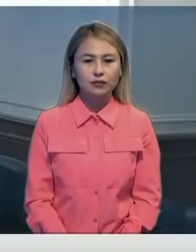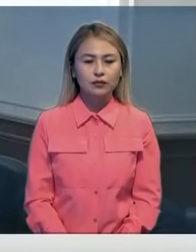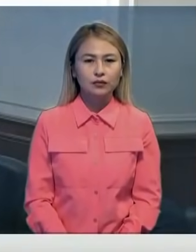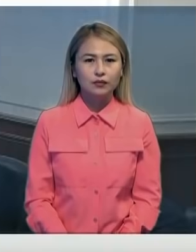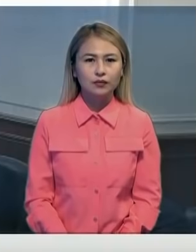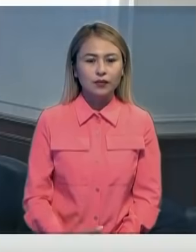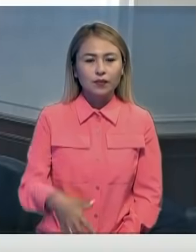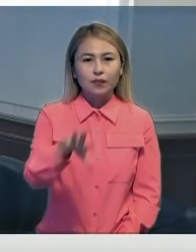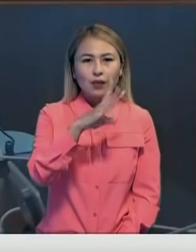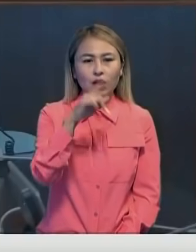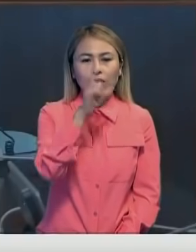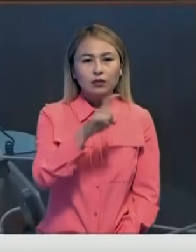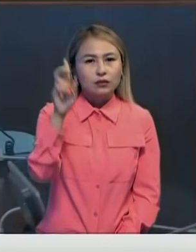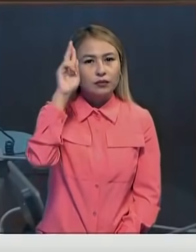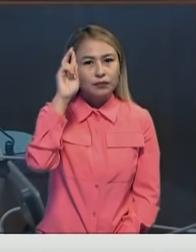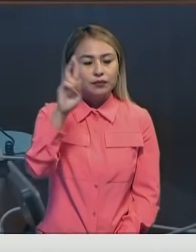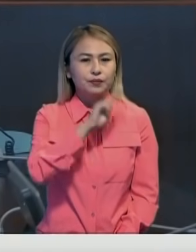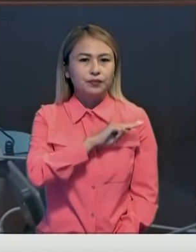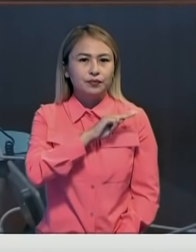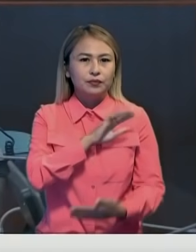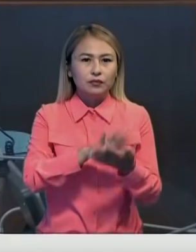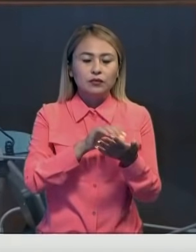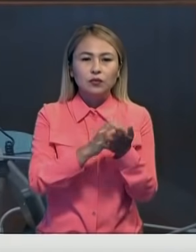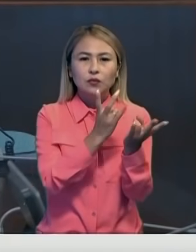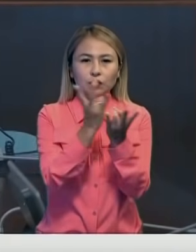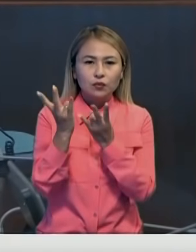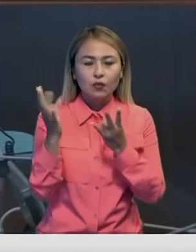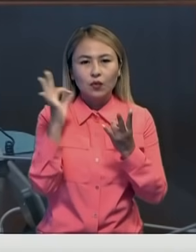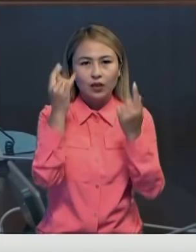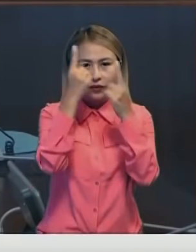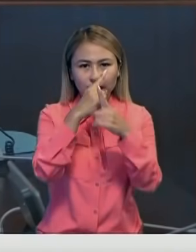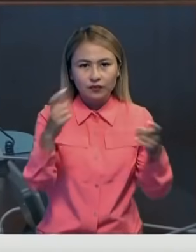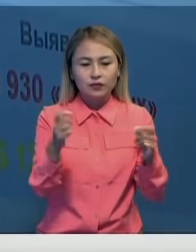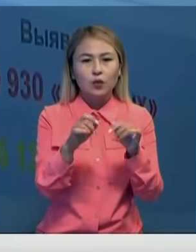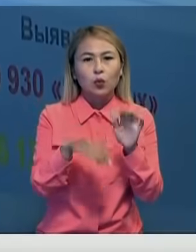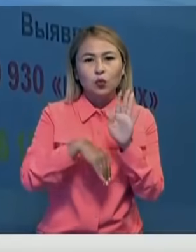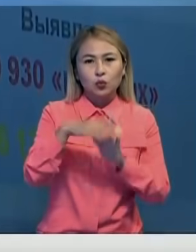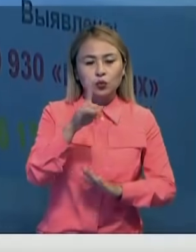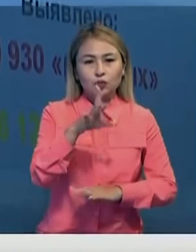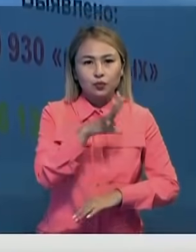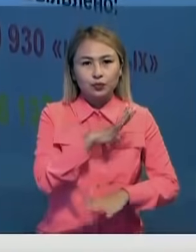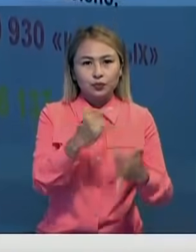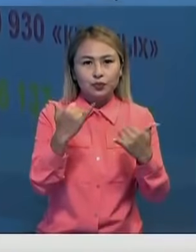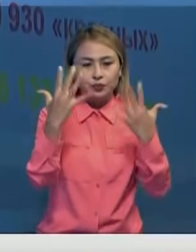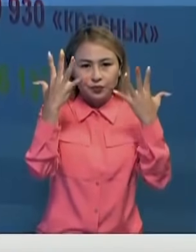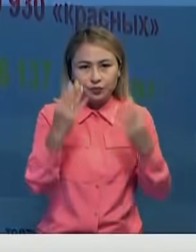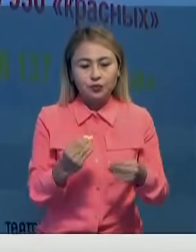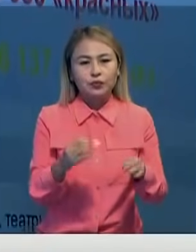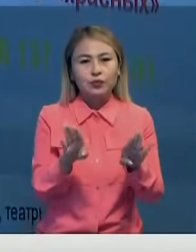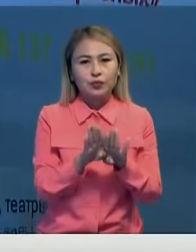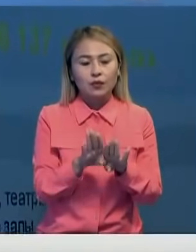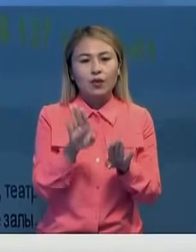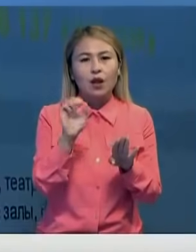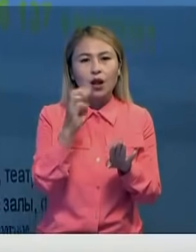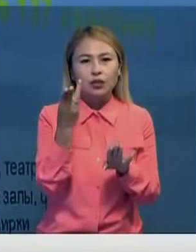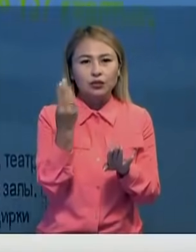Барлық өңірлер мен мемлекет органдар вакцина салдырудың қажеттігі туралы ақпараттық жұмысты кеңейтсін. Бүгін күні тіркелген ашық